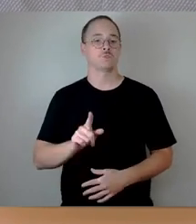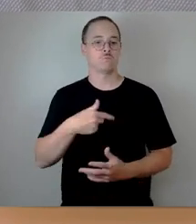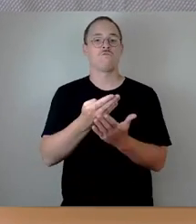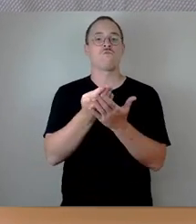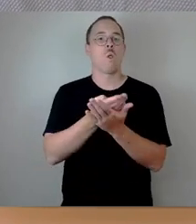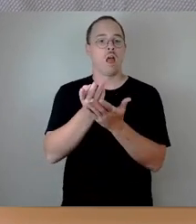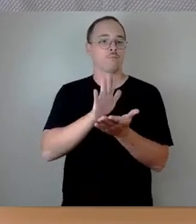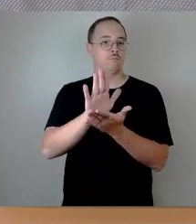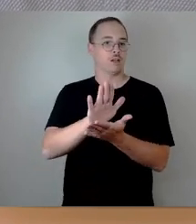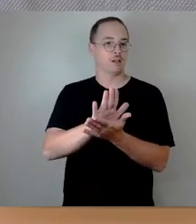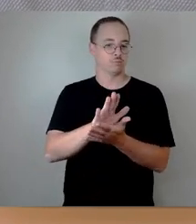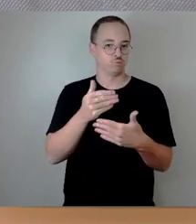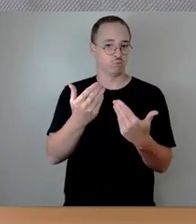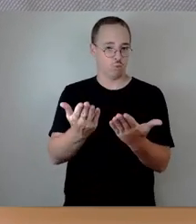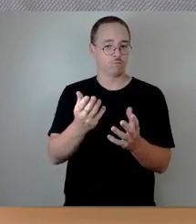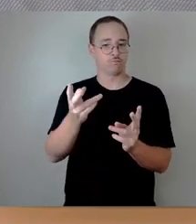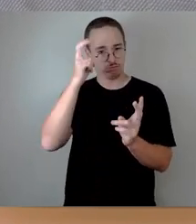Wer zustimmen möchte, den bitte ich jetzt um das Stimmzeichen.